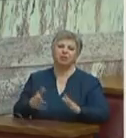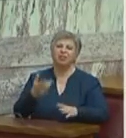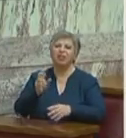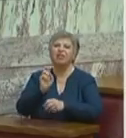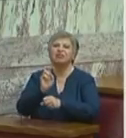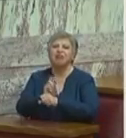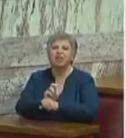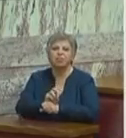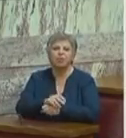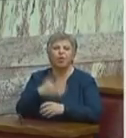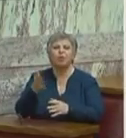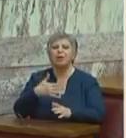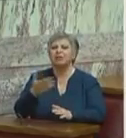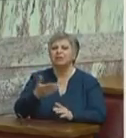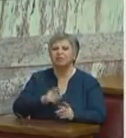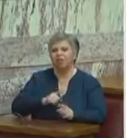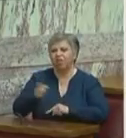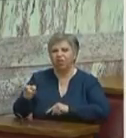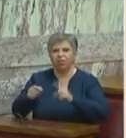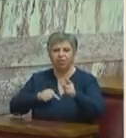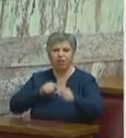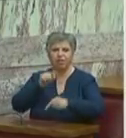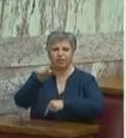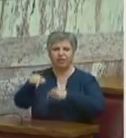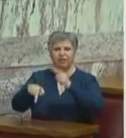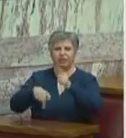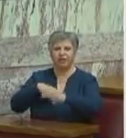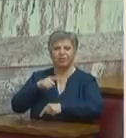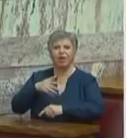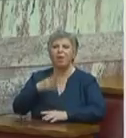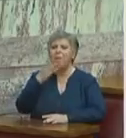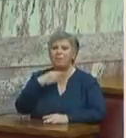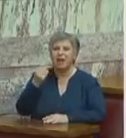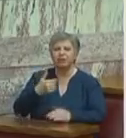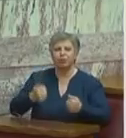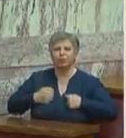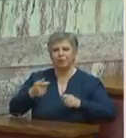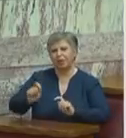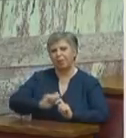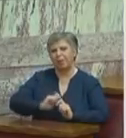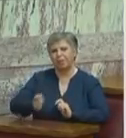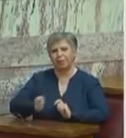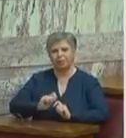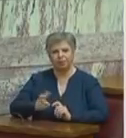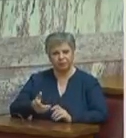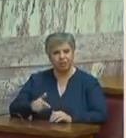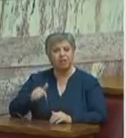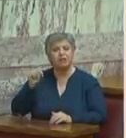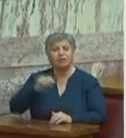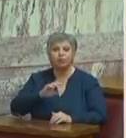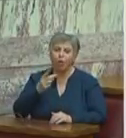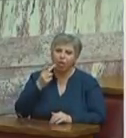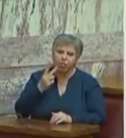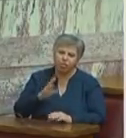ένα πινκ-πονκ προκειμένου να μην πει η Βουλή την πραγματικότητα την νομική και να αναγκαστεί να την πει δικαιοσύνη. Θα την πει.